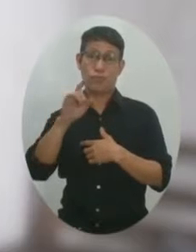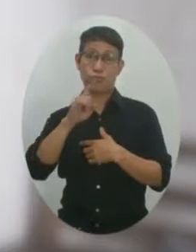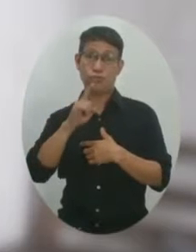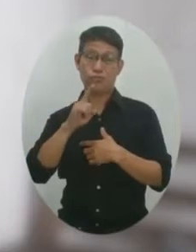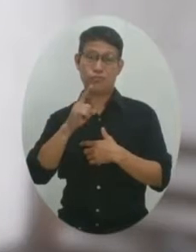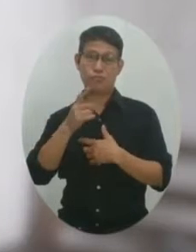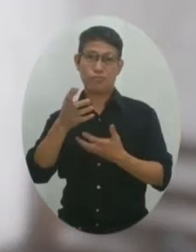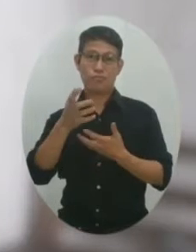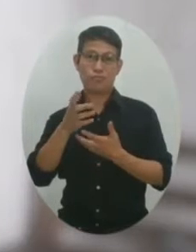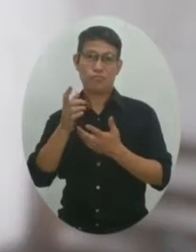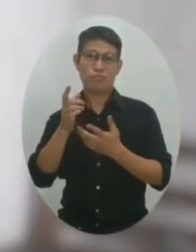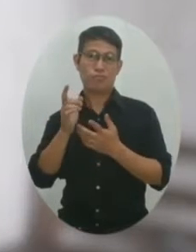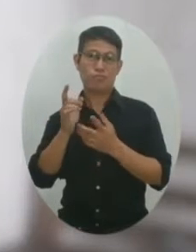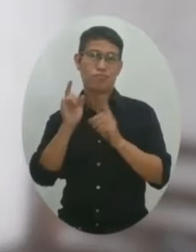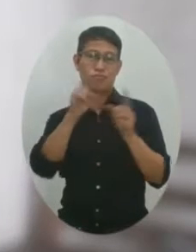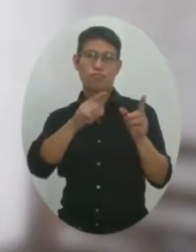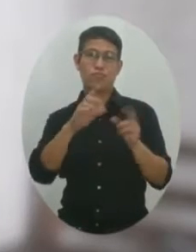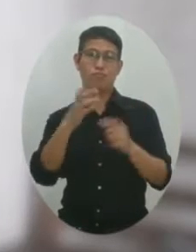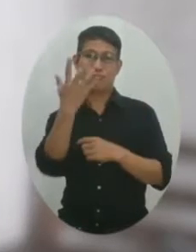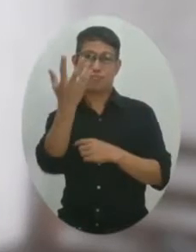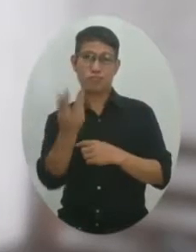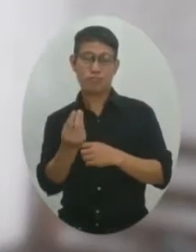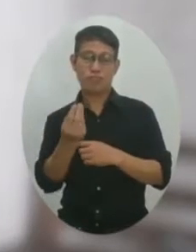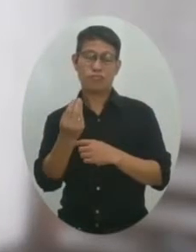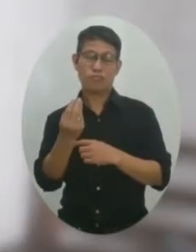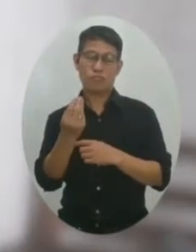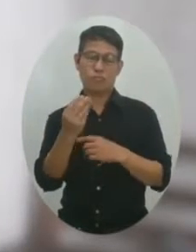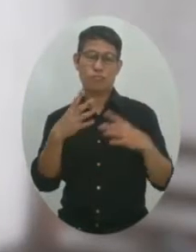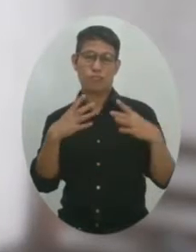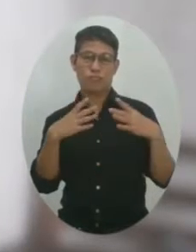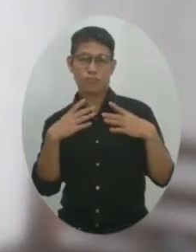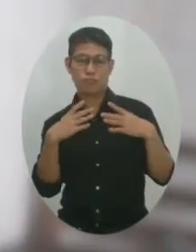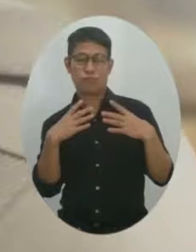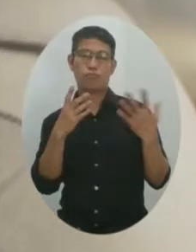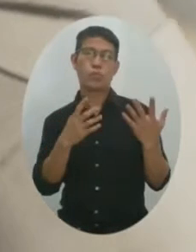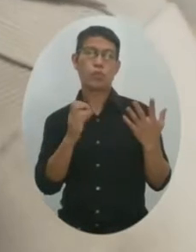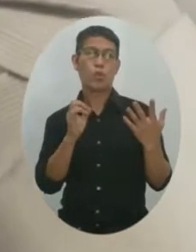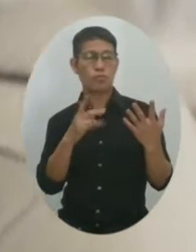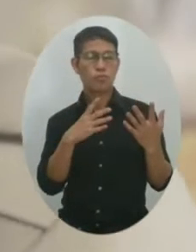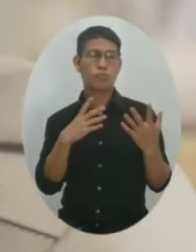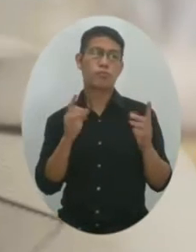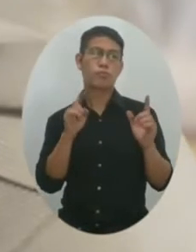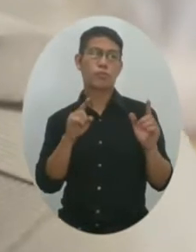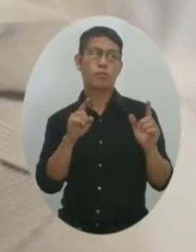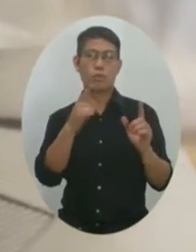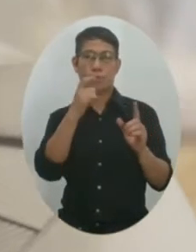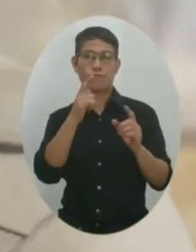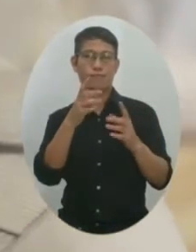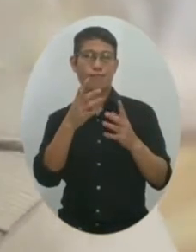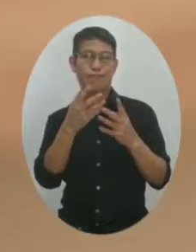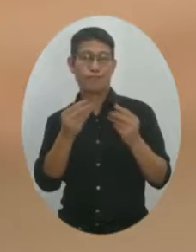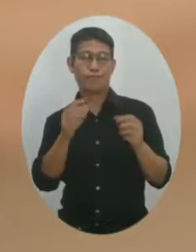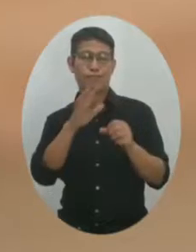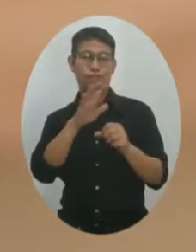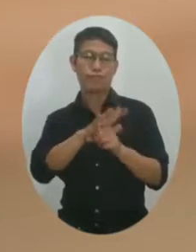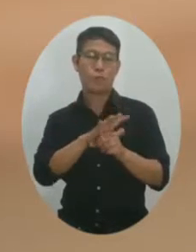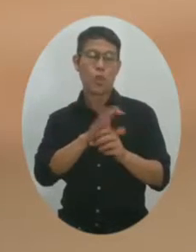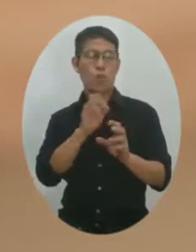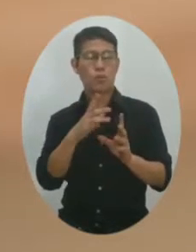ko magpunta po sana sa Batangas para sa yun, vacation po, unwind sa stress sa